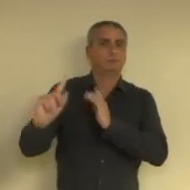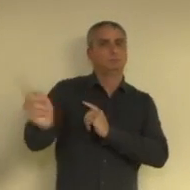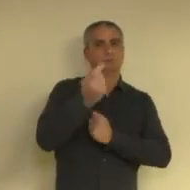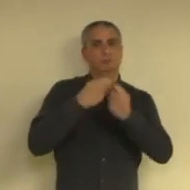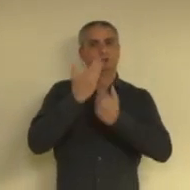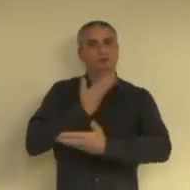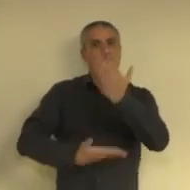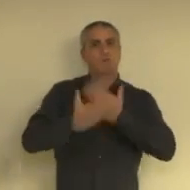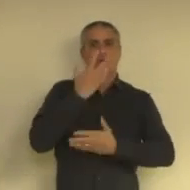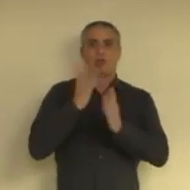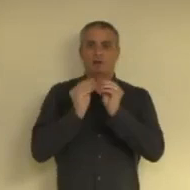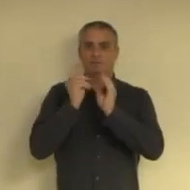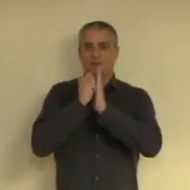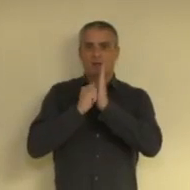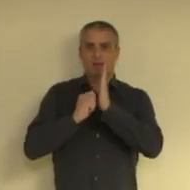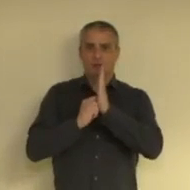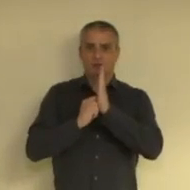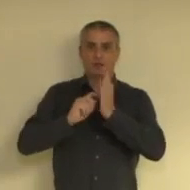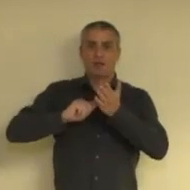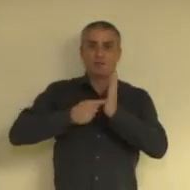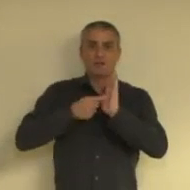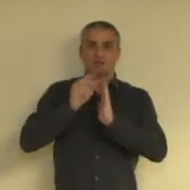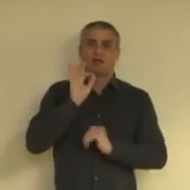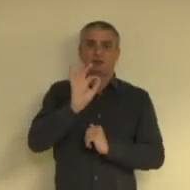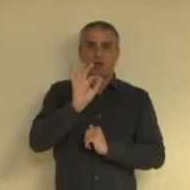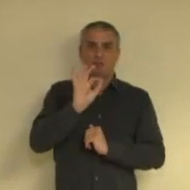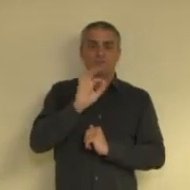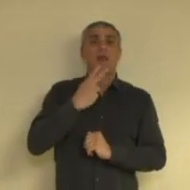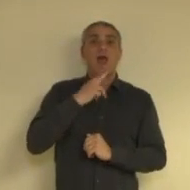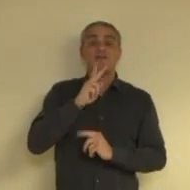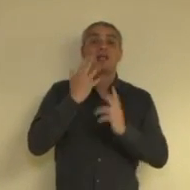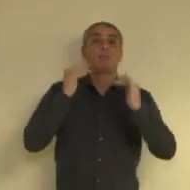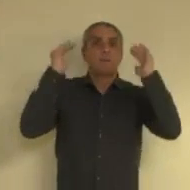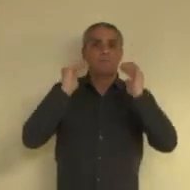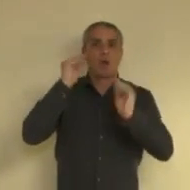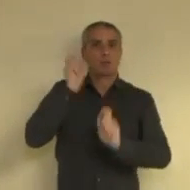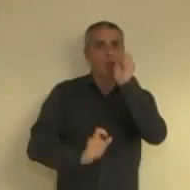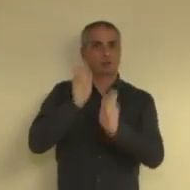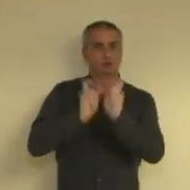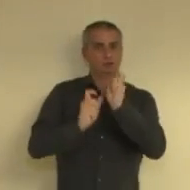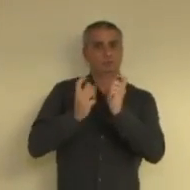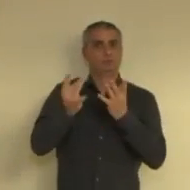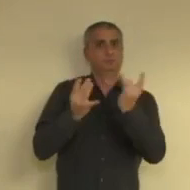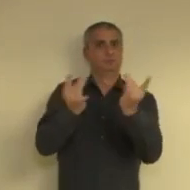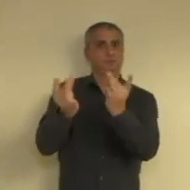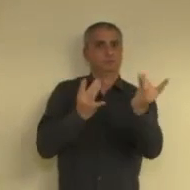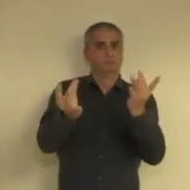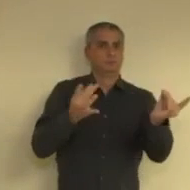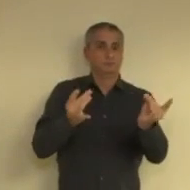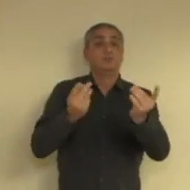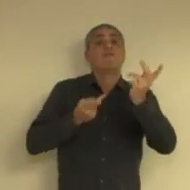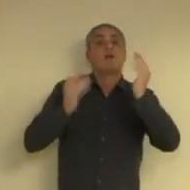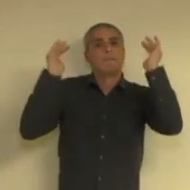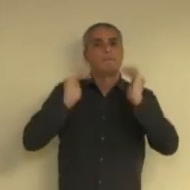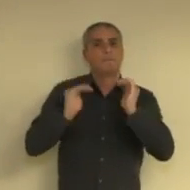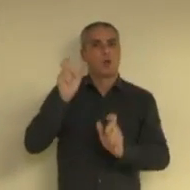הפעולה שלכם עם התקנות הללו. מטרתן להבטיח שכמה שפחות אנשים ידבקו